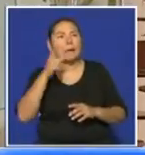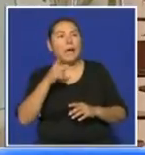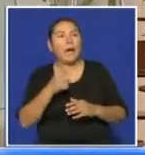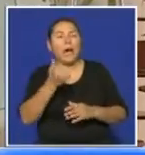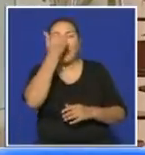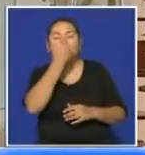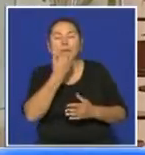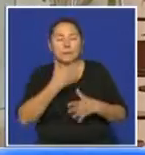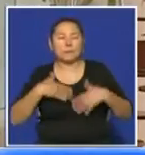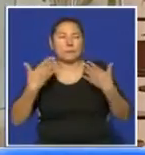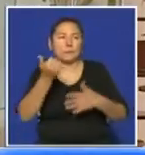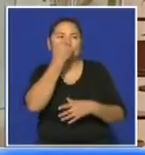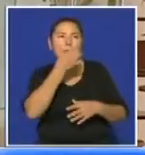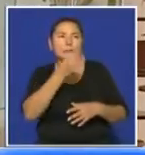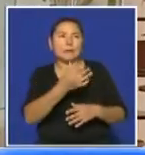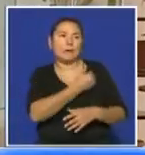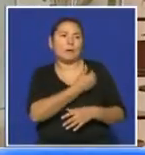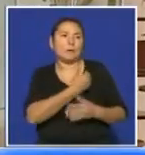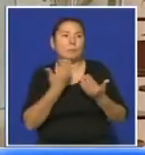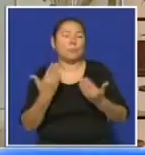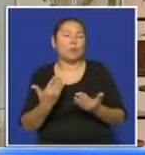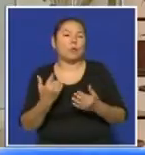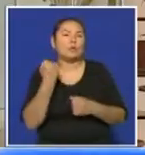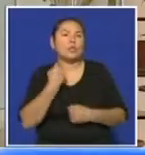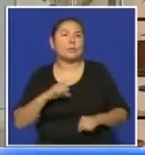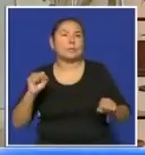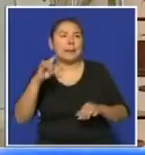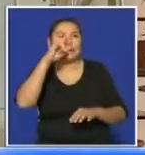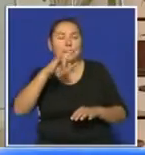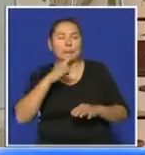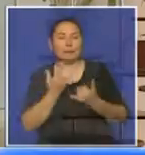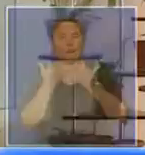алғысымды білдіремін. Бұл жеңісімді Қазақстан еліне арнаймын.